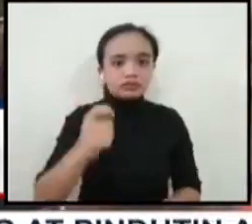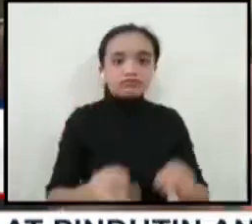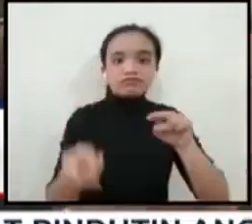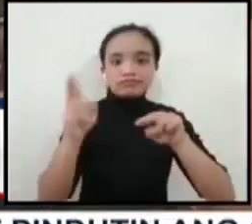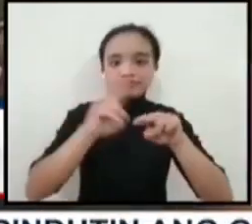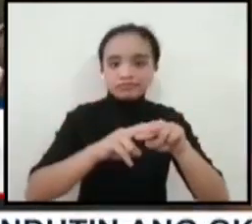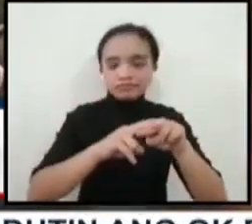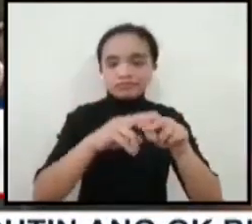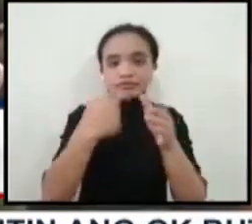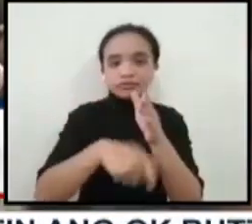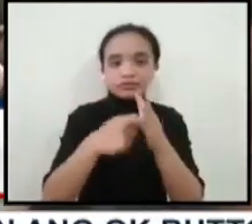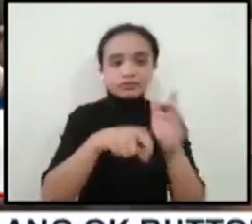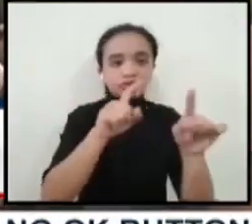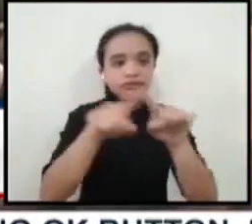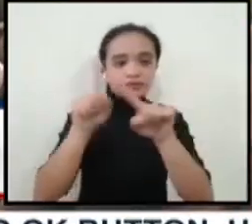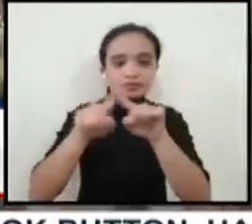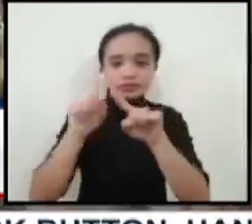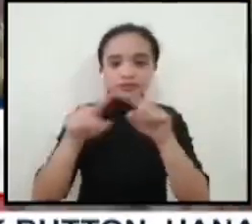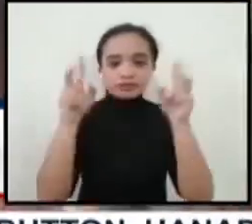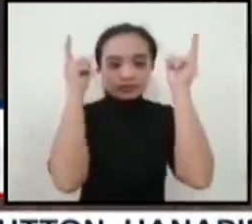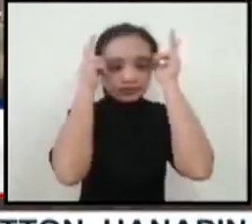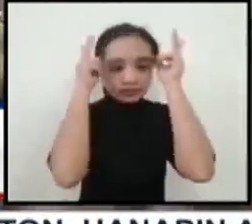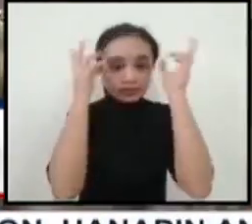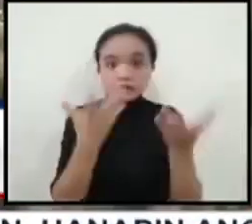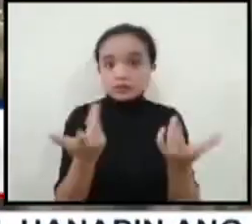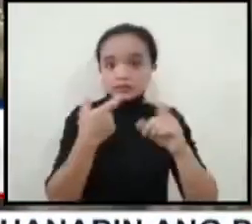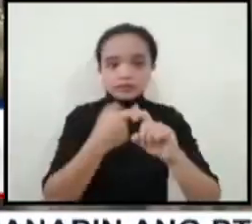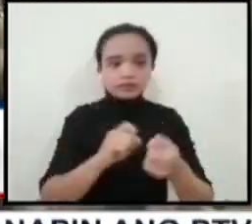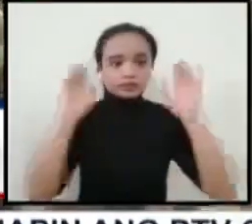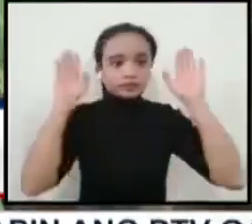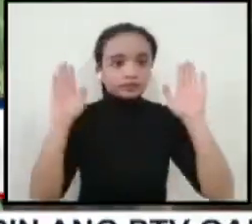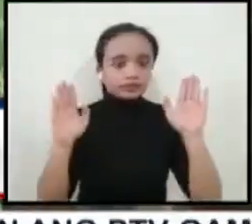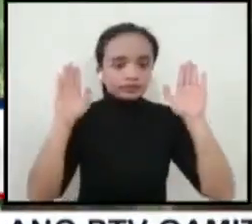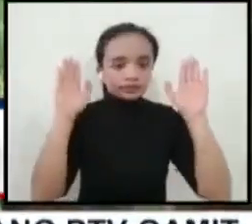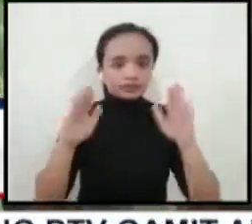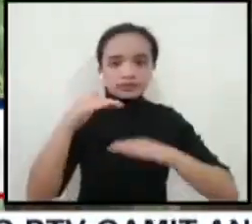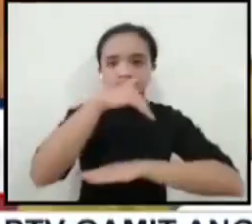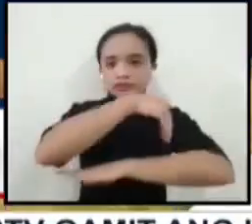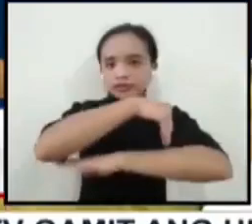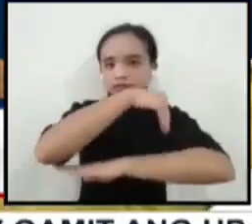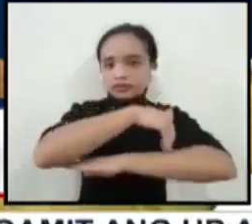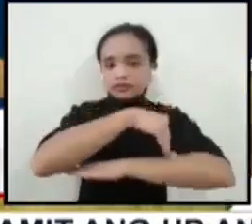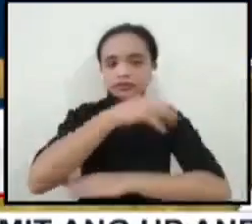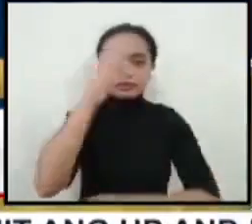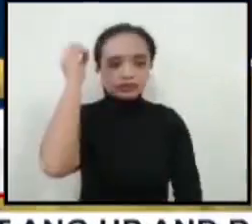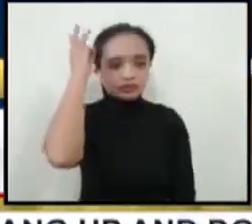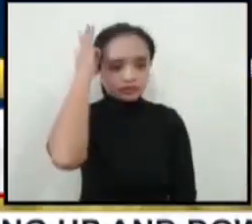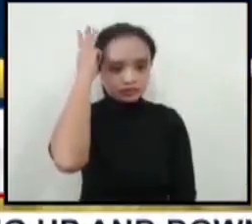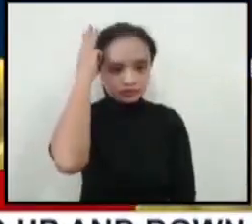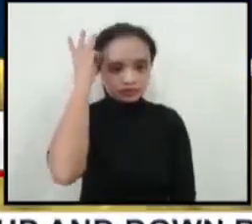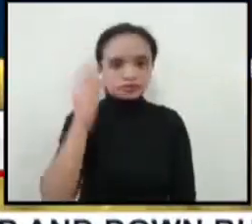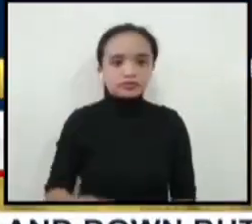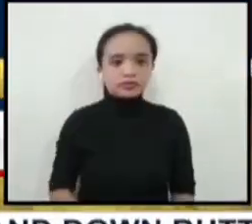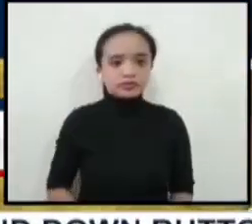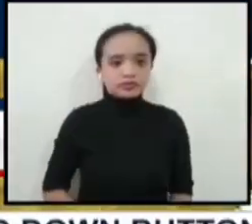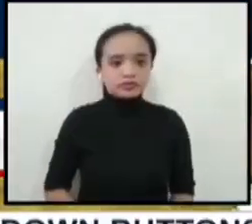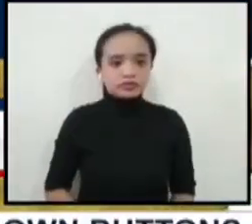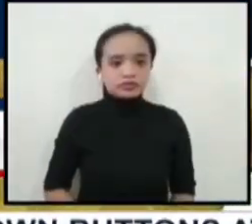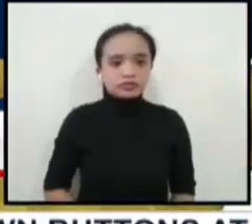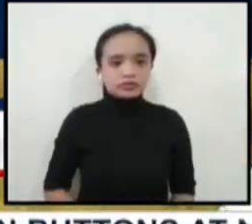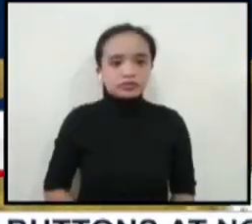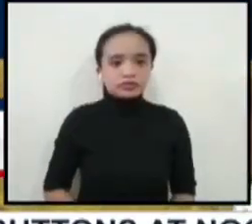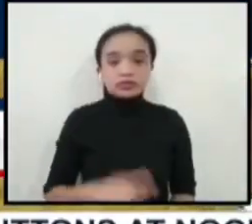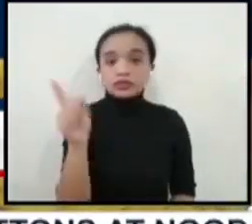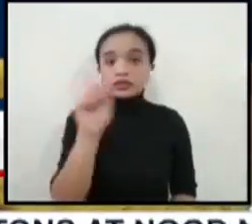highland vegetables na nagmumula sa Benguet, Mountain Province at Ifugao. Ti ipiktun ti panagturo na